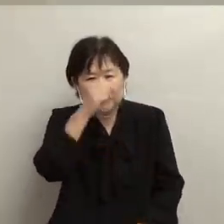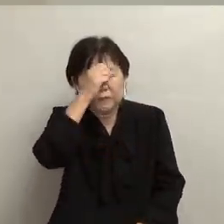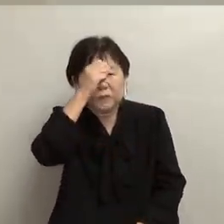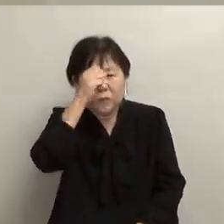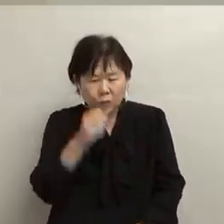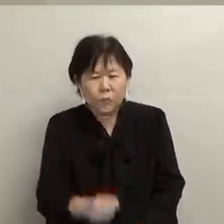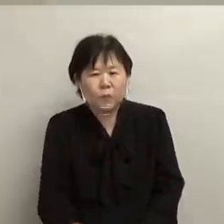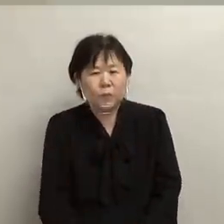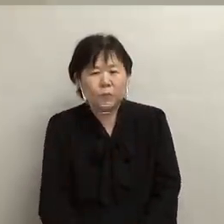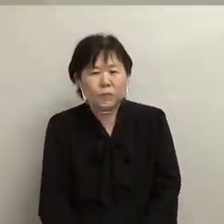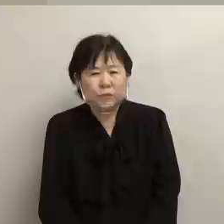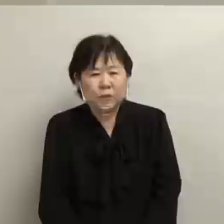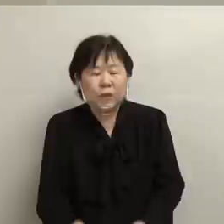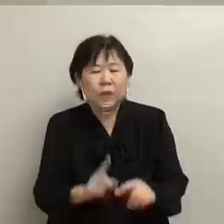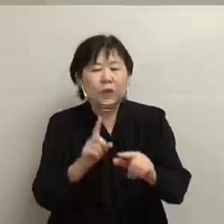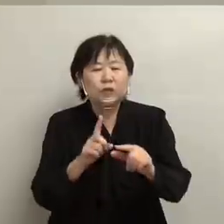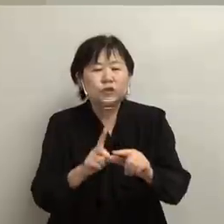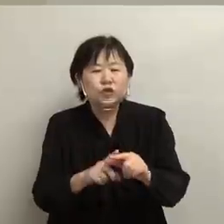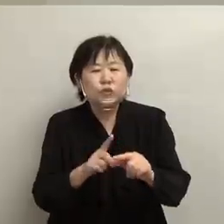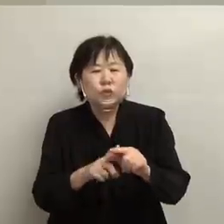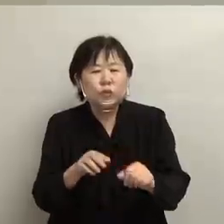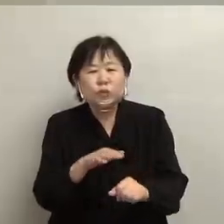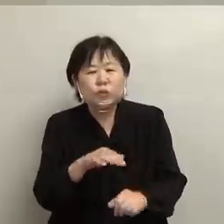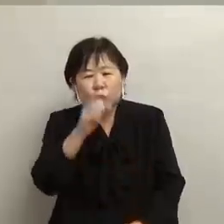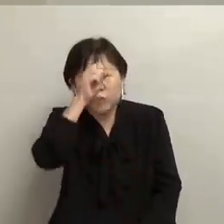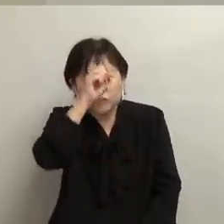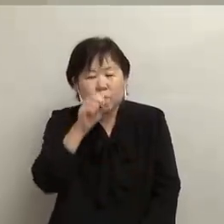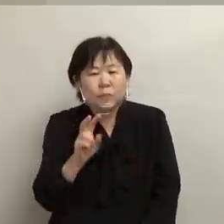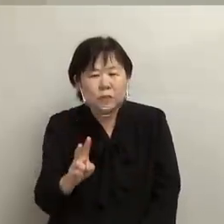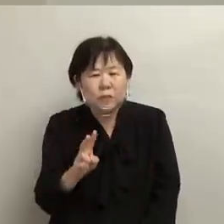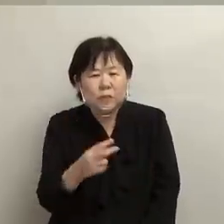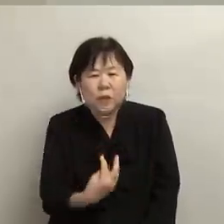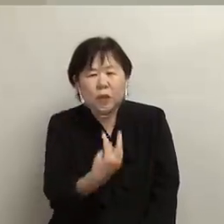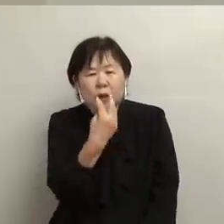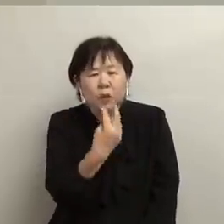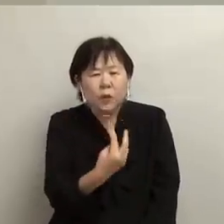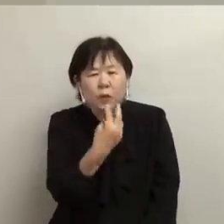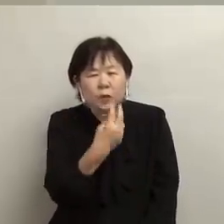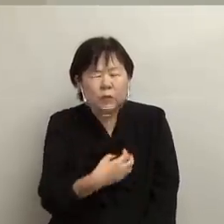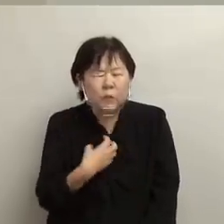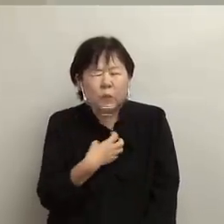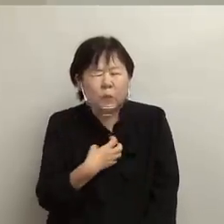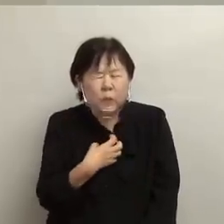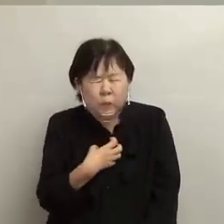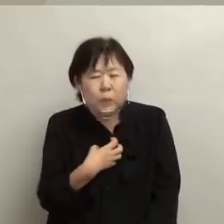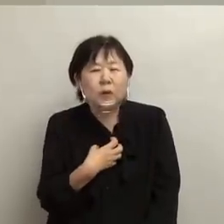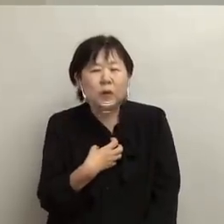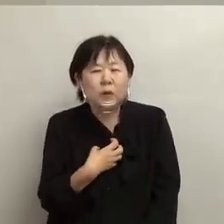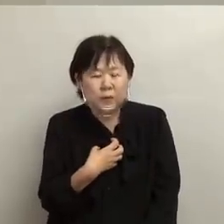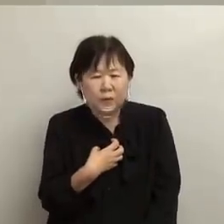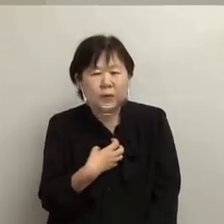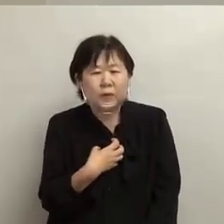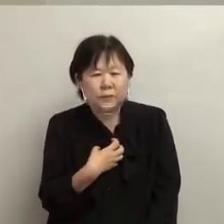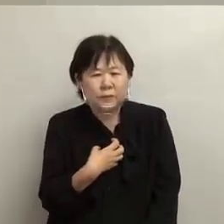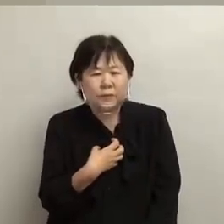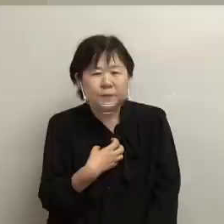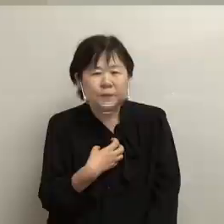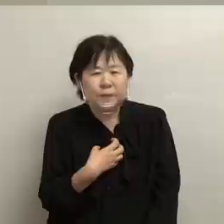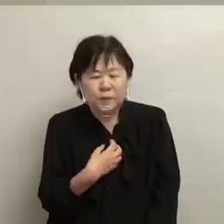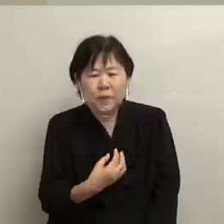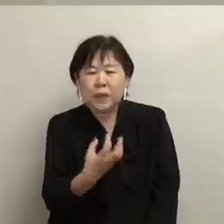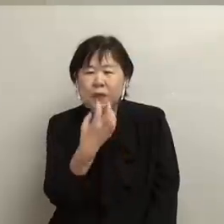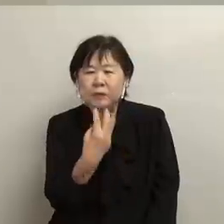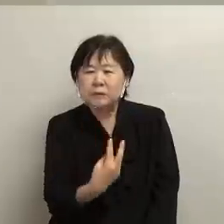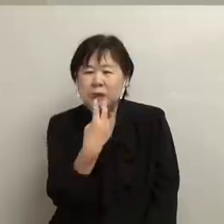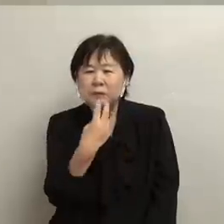も中等症にはこの呼吸前があって臨床的にはサンショ投票が必要